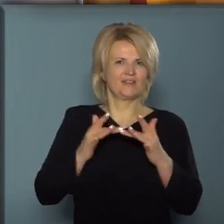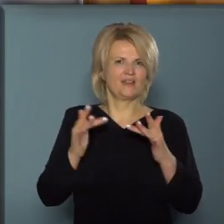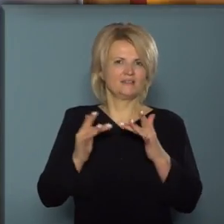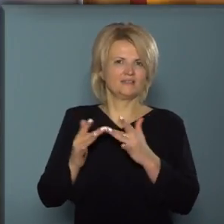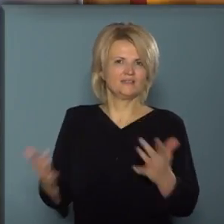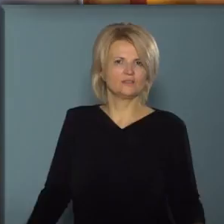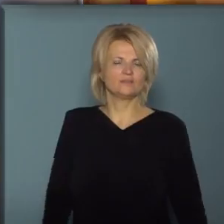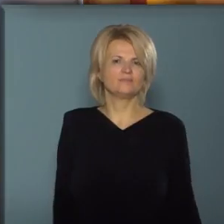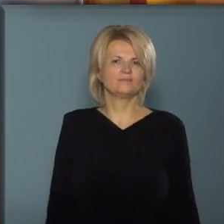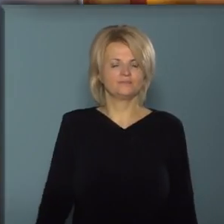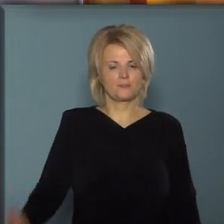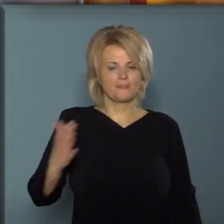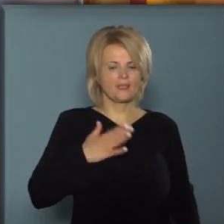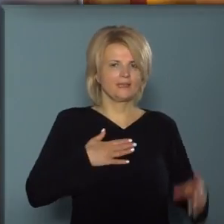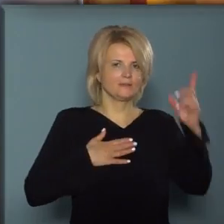azt gondolom, hogy